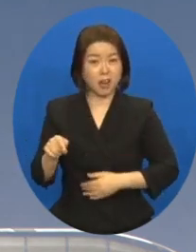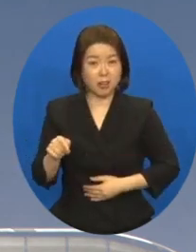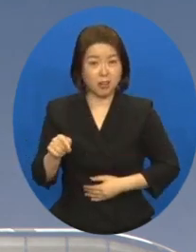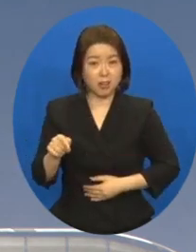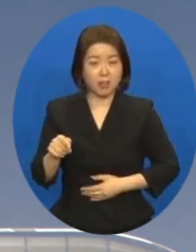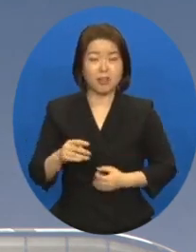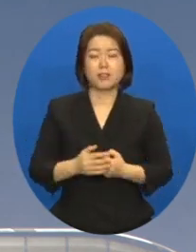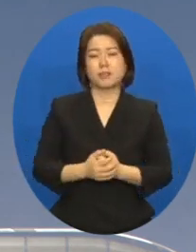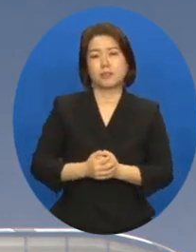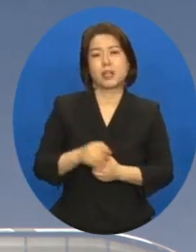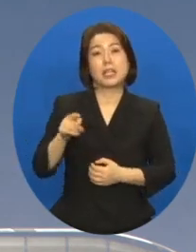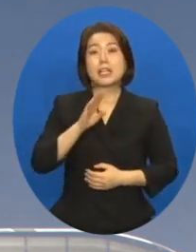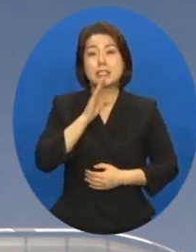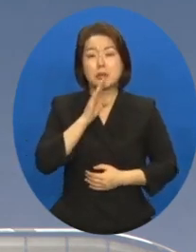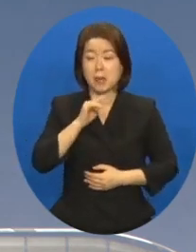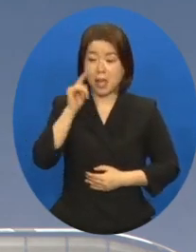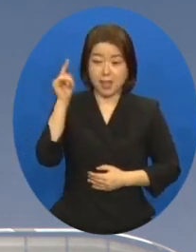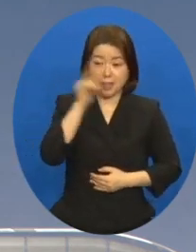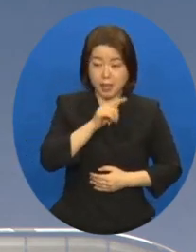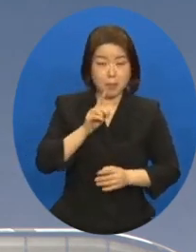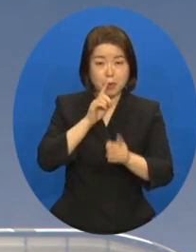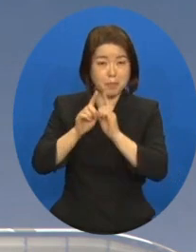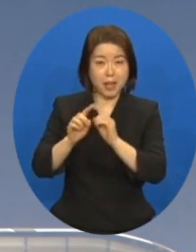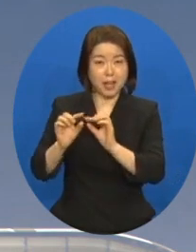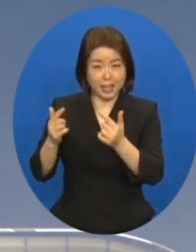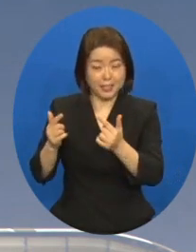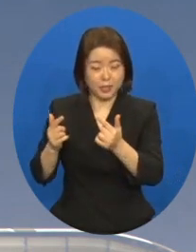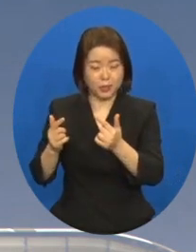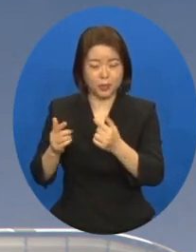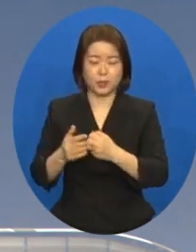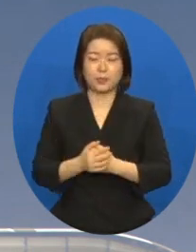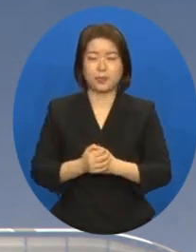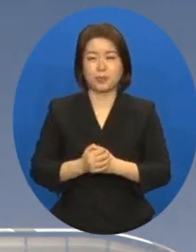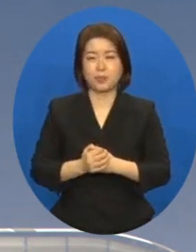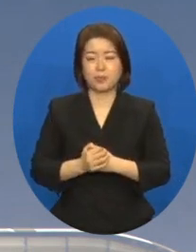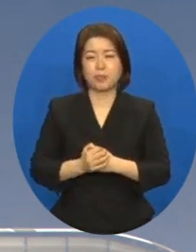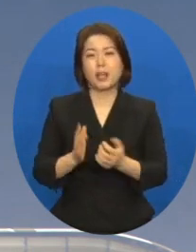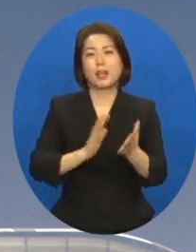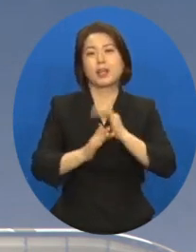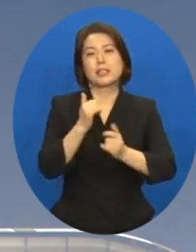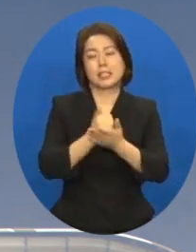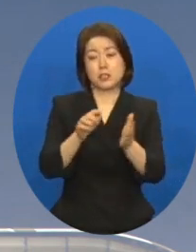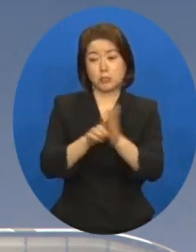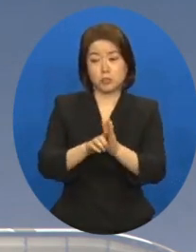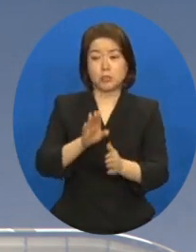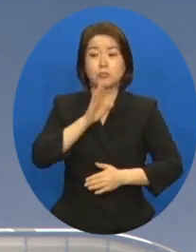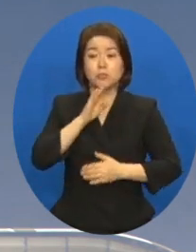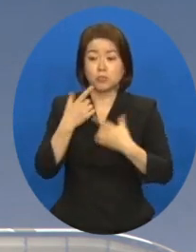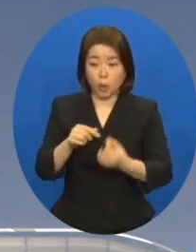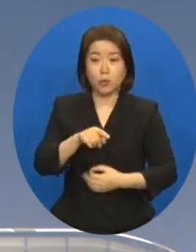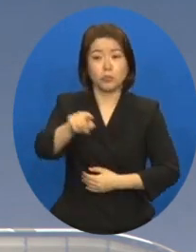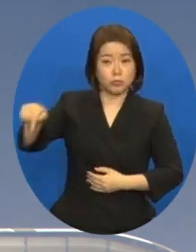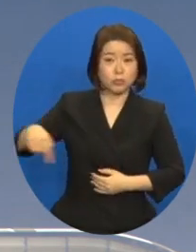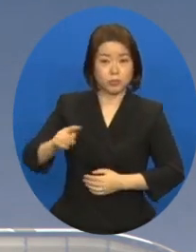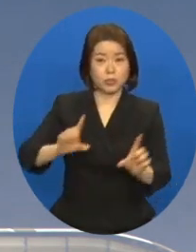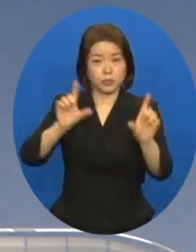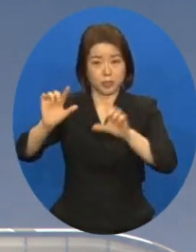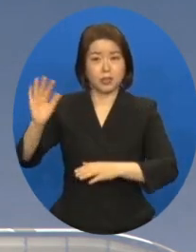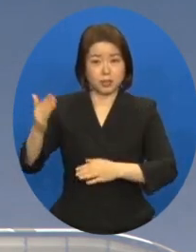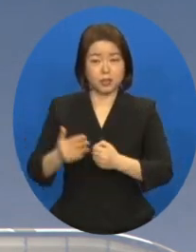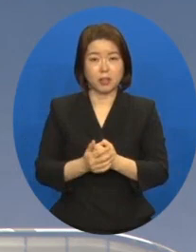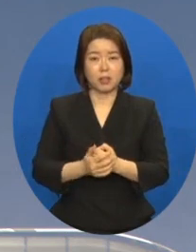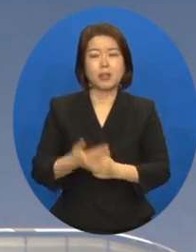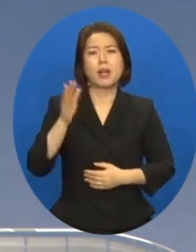그건 정말 나쁘다고 말씀드리는 건 아니에요. 예수를 믿으면 당연히 그렇게 살아야 하는 거죠.